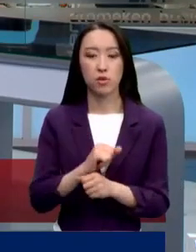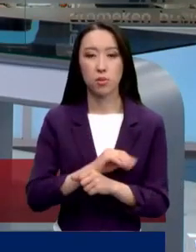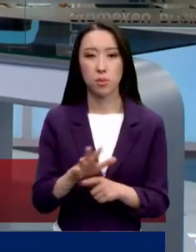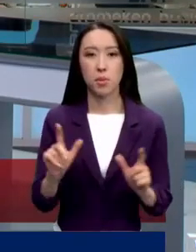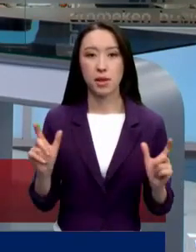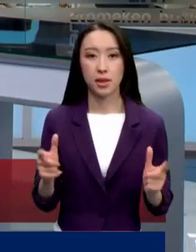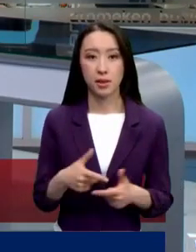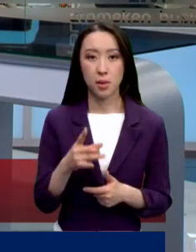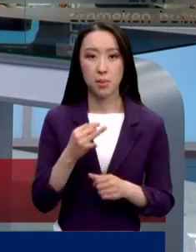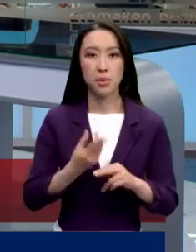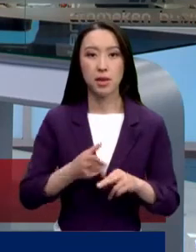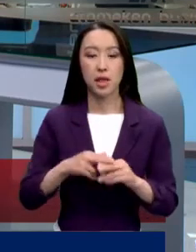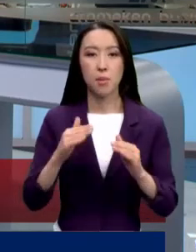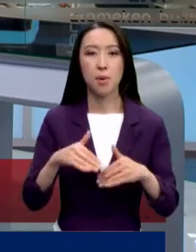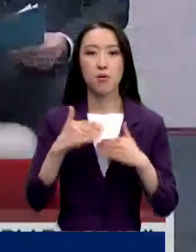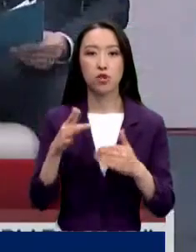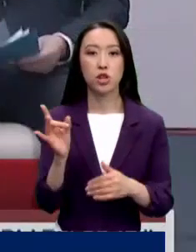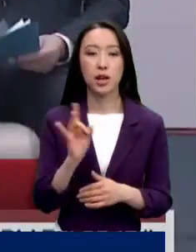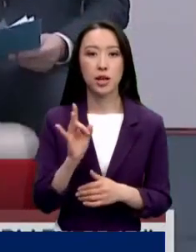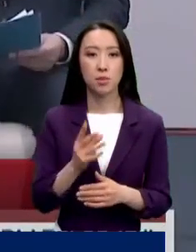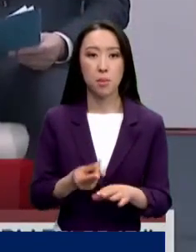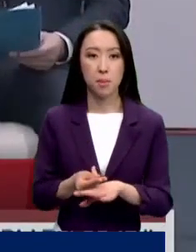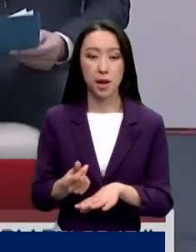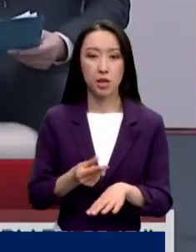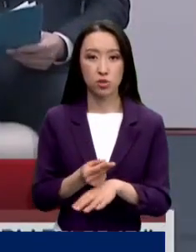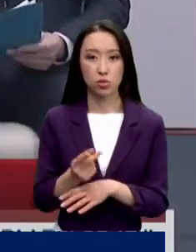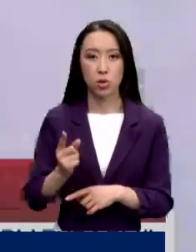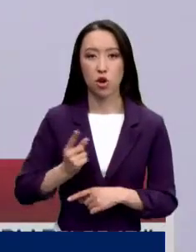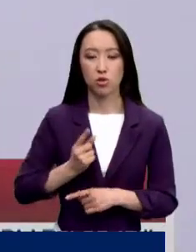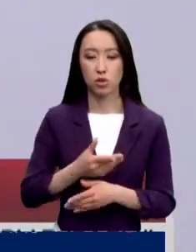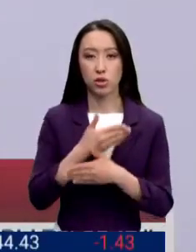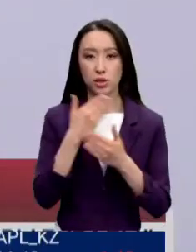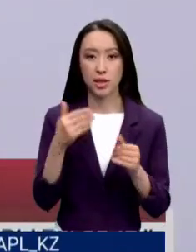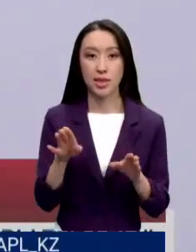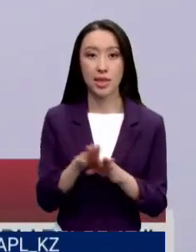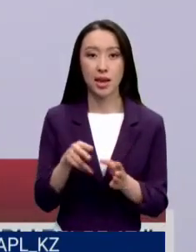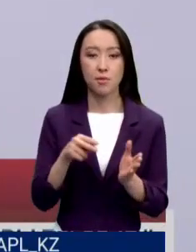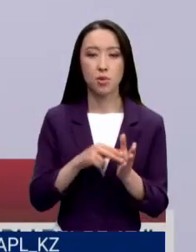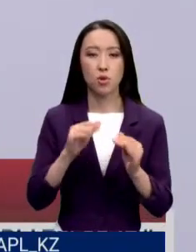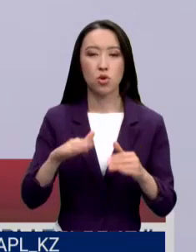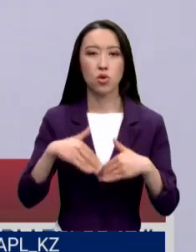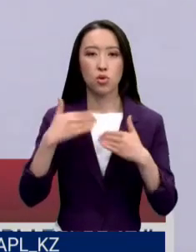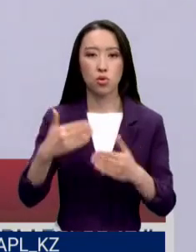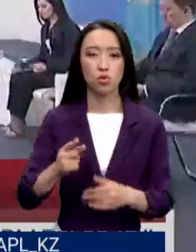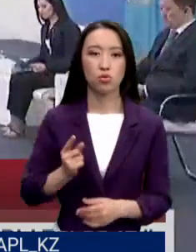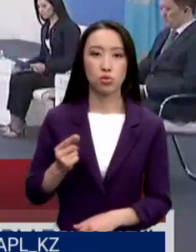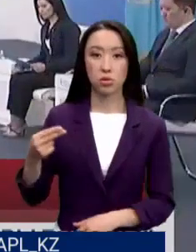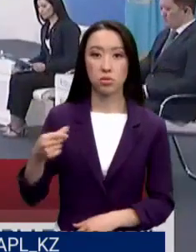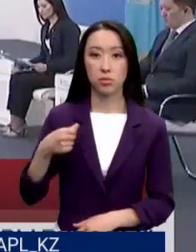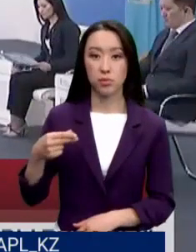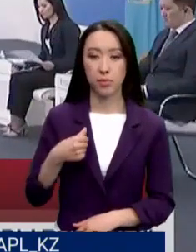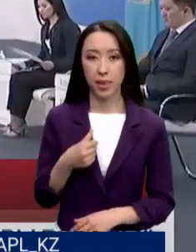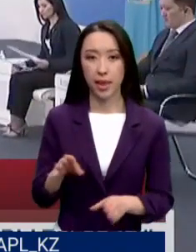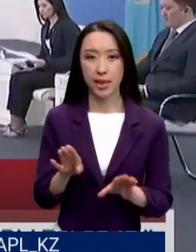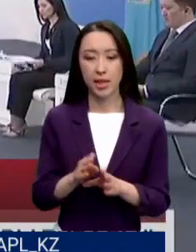ведомстве. При этом повышение размера пособий для этой категории не ожидается. Такая мера способствует росту иждивенчества, считают Минтруда.